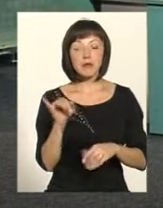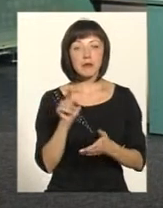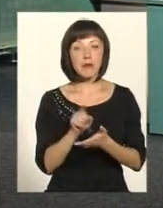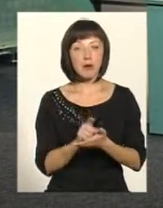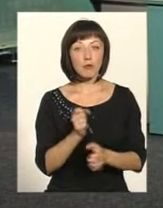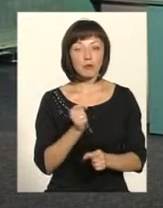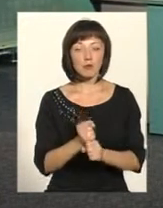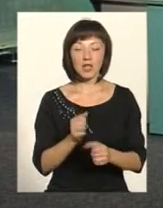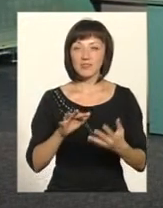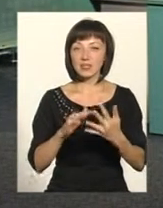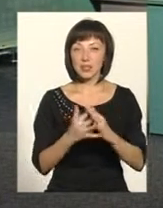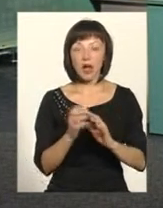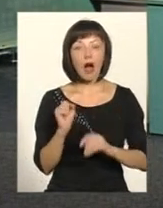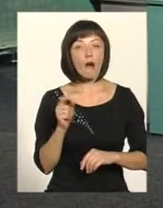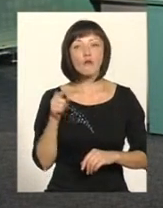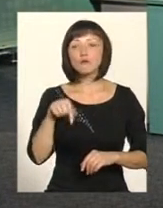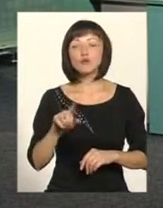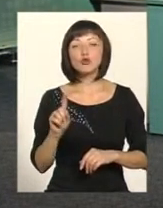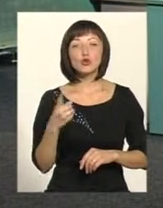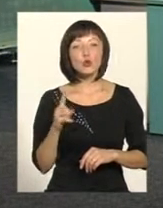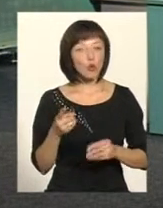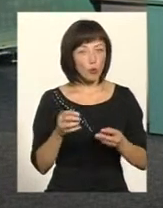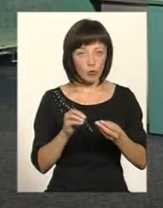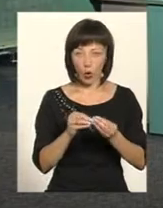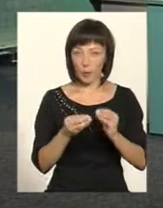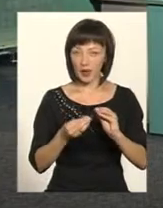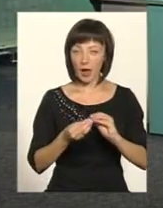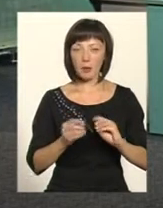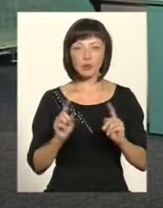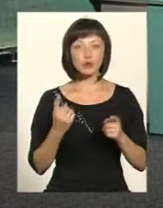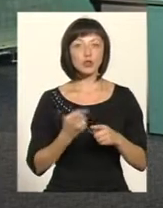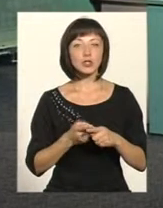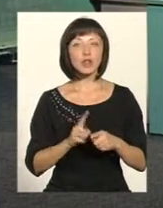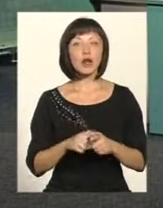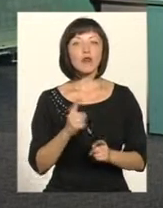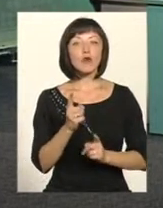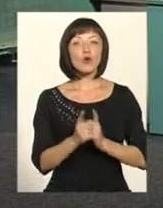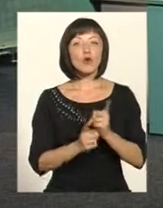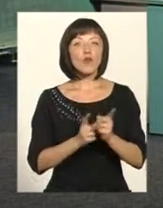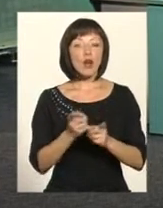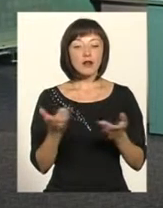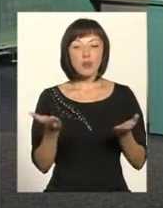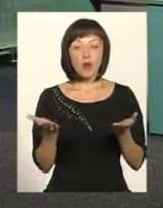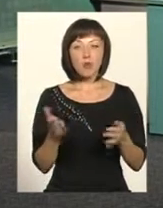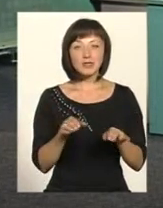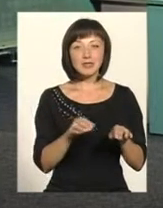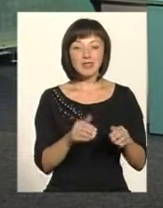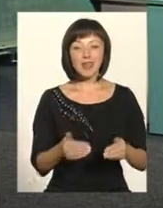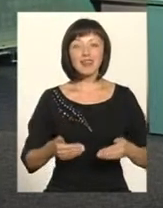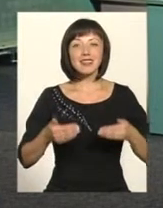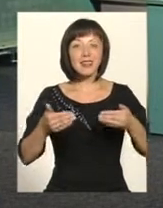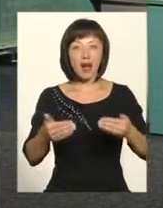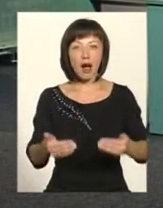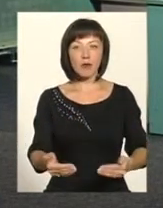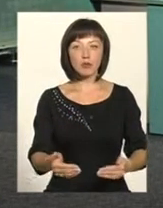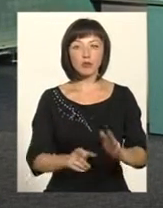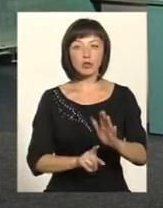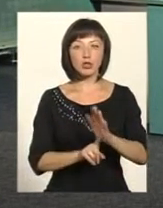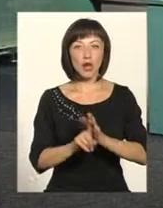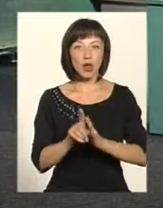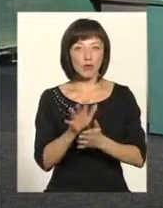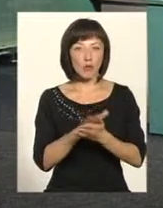чи в чому проблема? Чому, от, власне, це реформування десь на якомусь етапі почало шкутильгати?